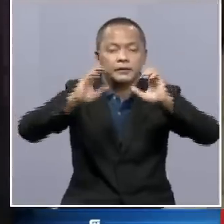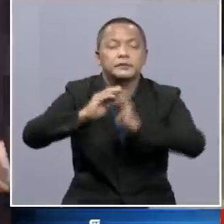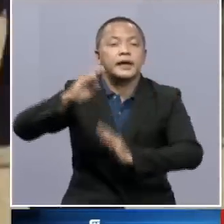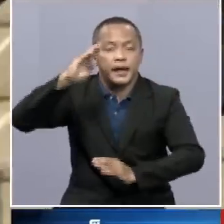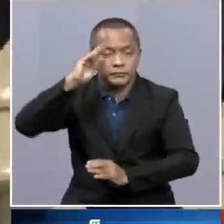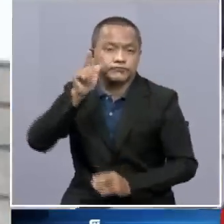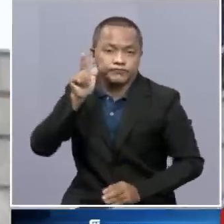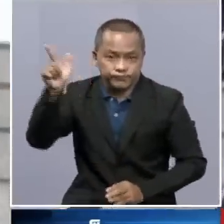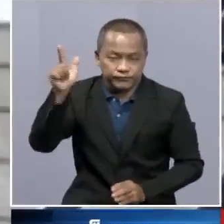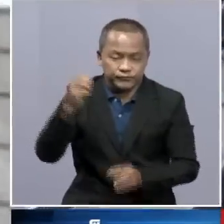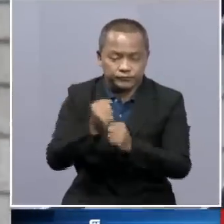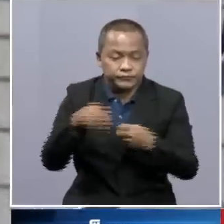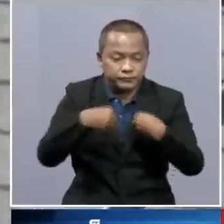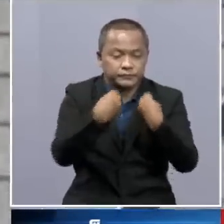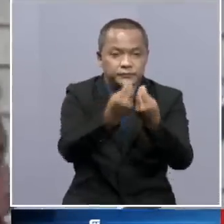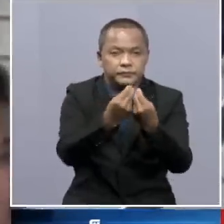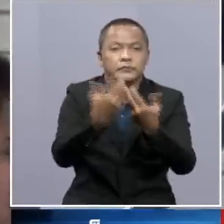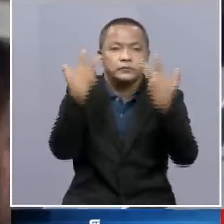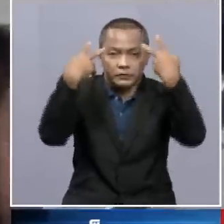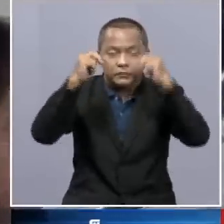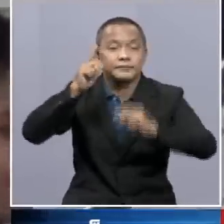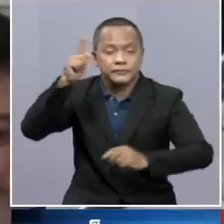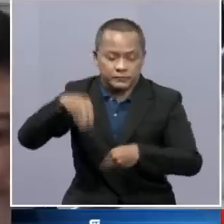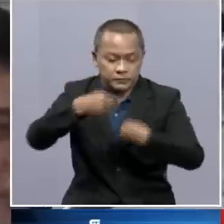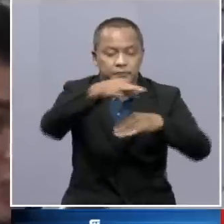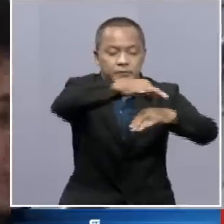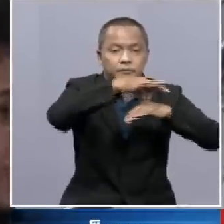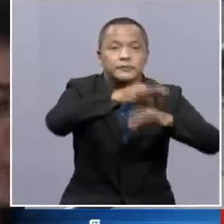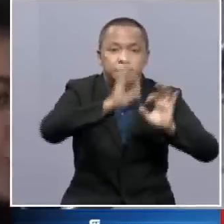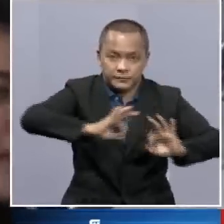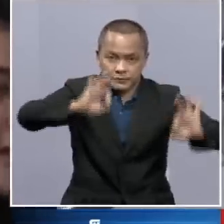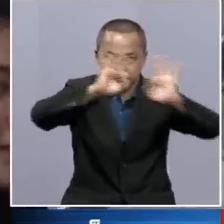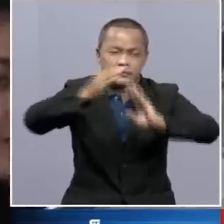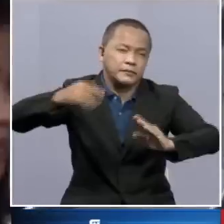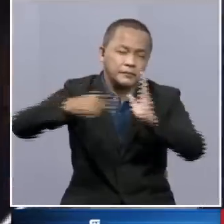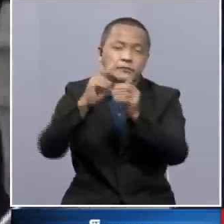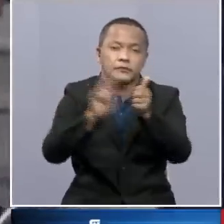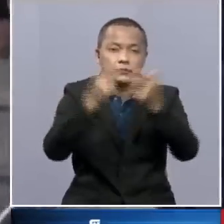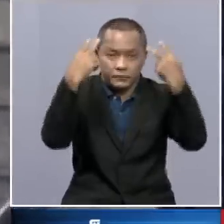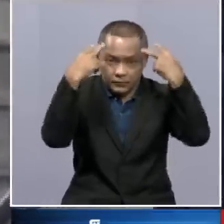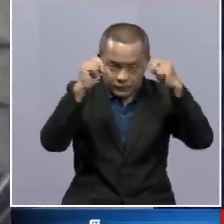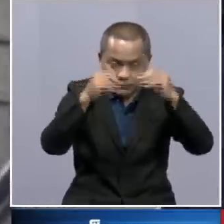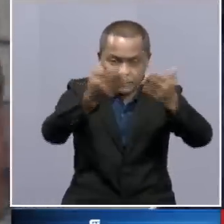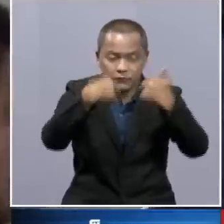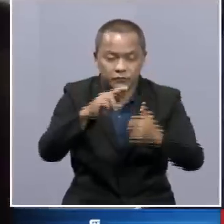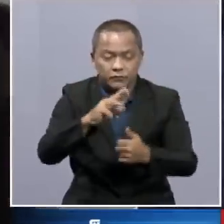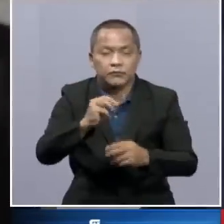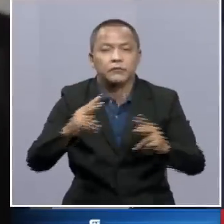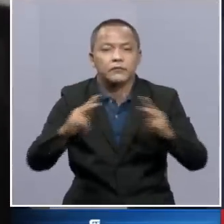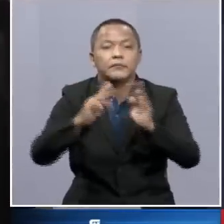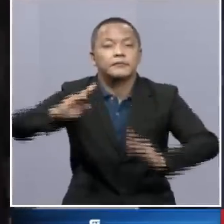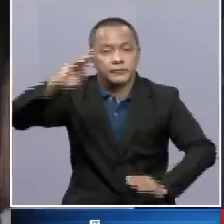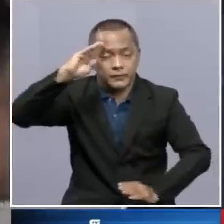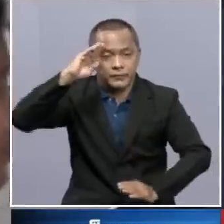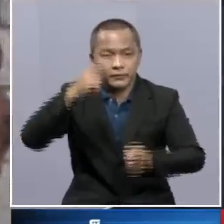ไทยได้รับความไว้วางใจจากอดีตนายกทักษิณให้ดำรงตำแหน่งสำคัญมาตั้งแต่รองนายกมาเป็นรัฐมนตรีว่าการกระทรวงกลาโห